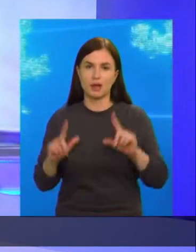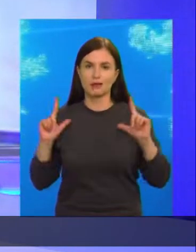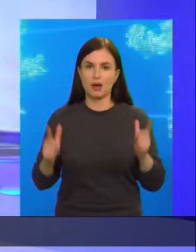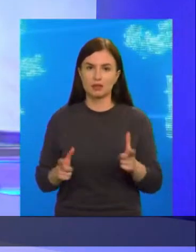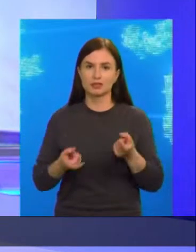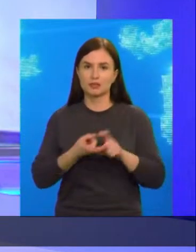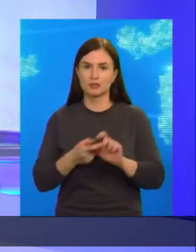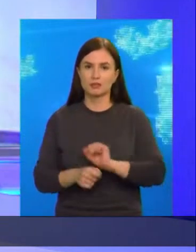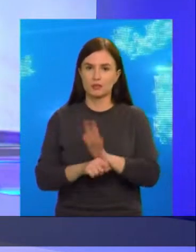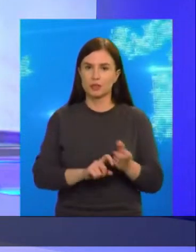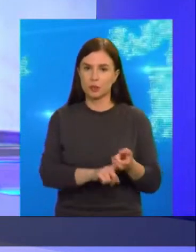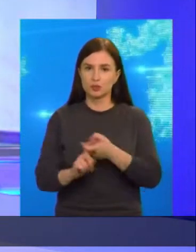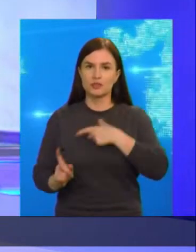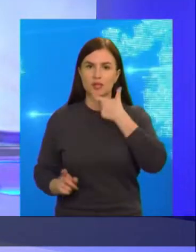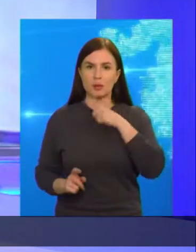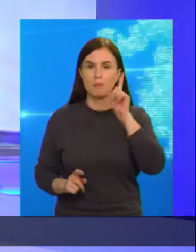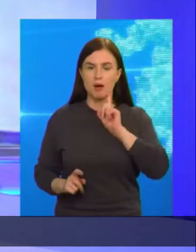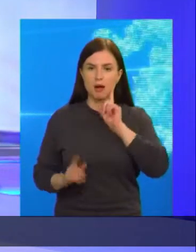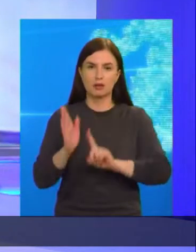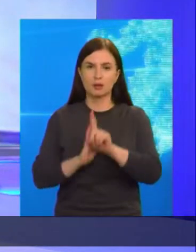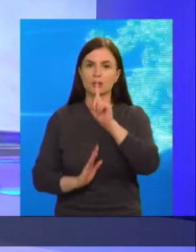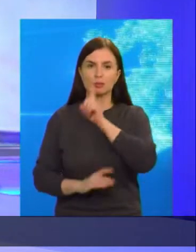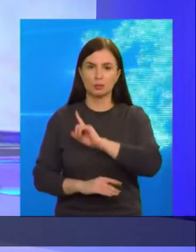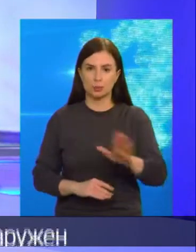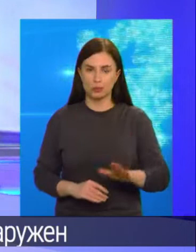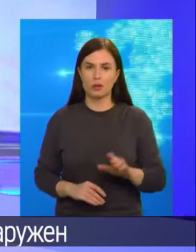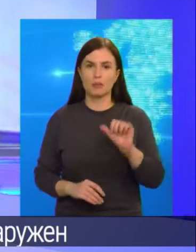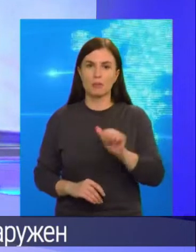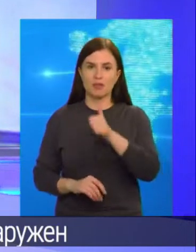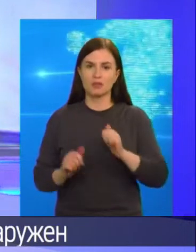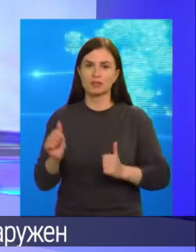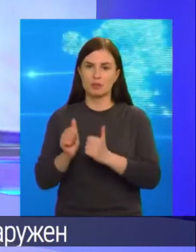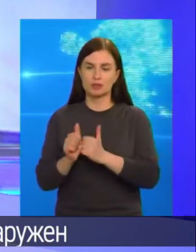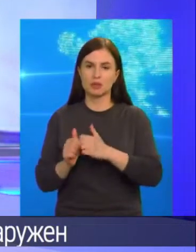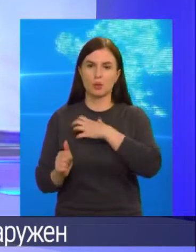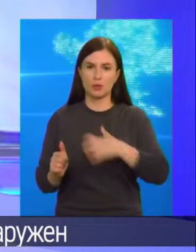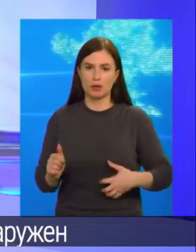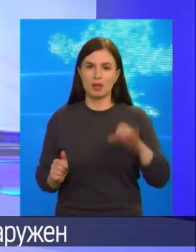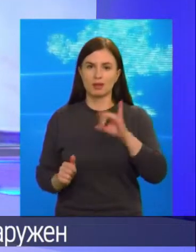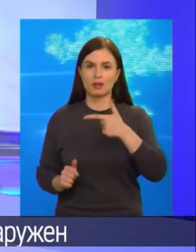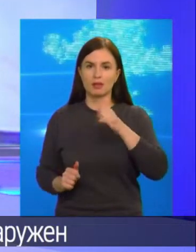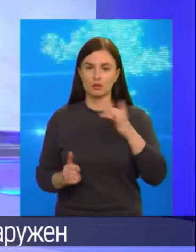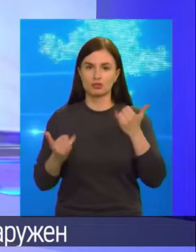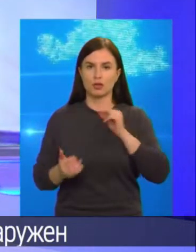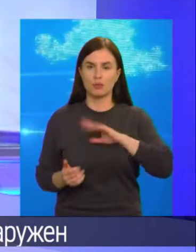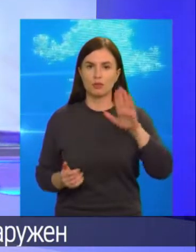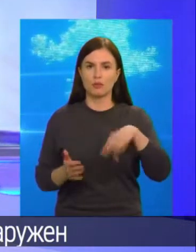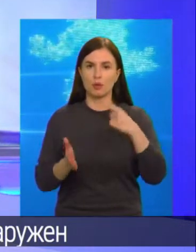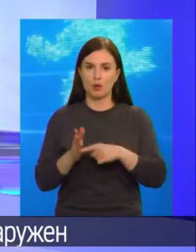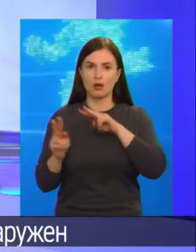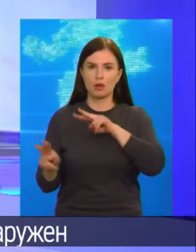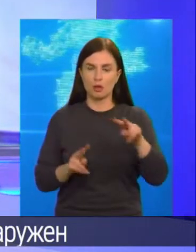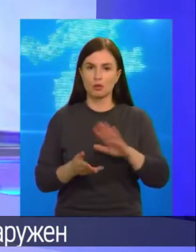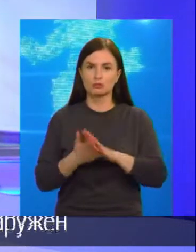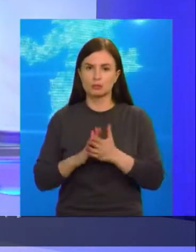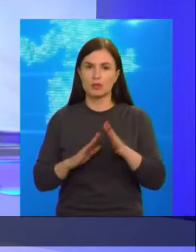вспышки коронавируса в Златоусте пока вводить не будут. Первый замгубернатор Ирина Гехт сейчас работает в городе. Она контролирует процесс